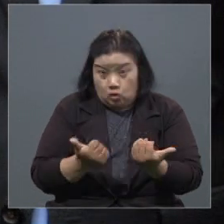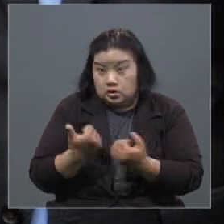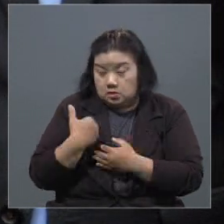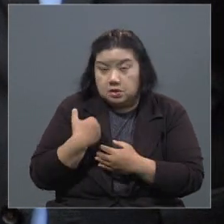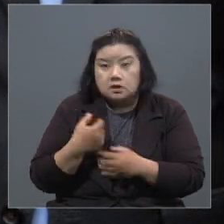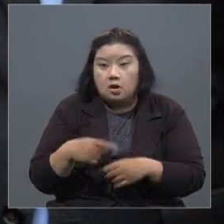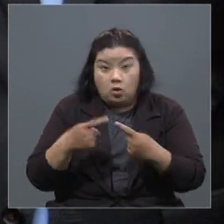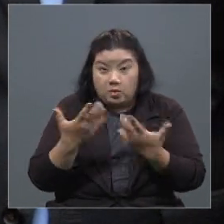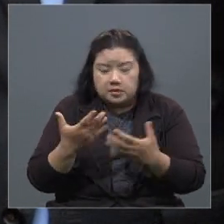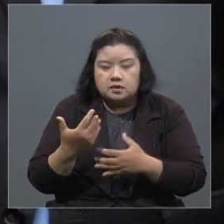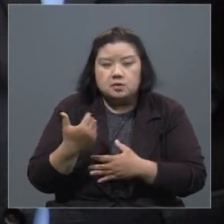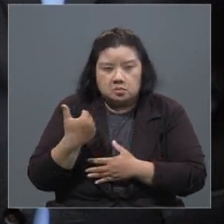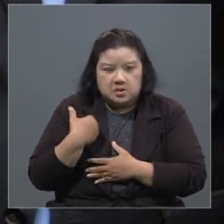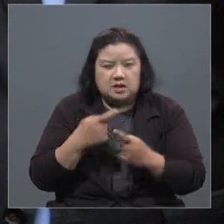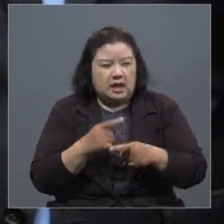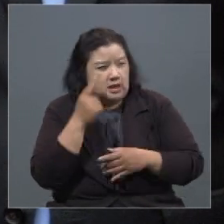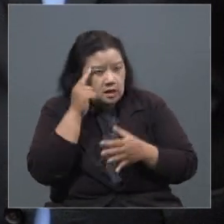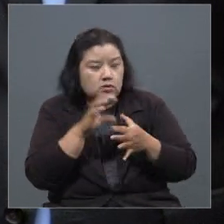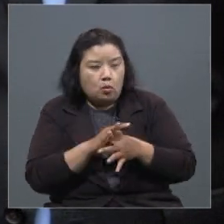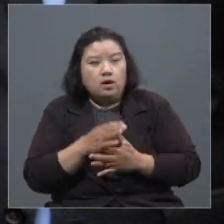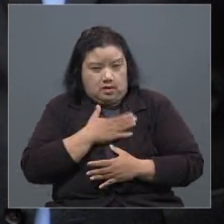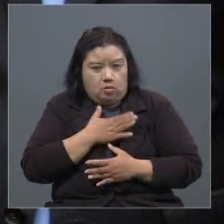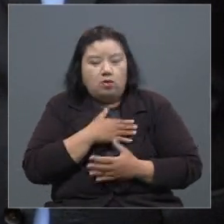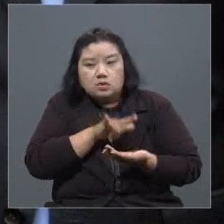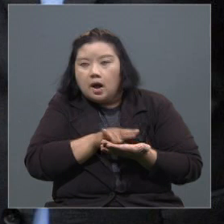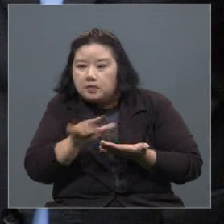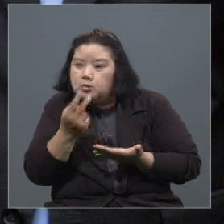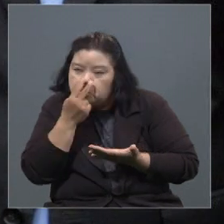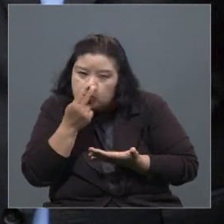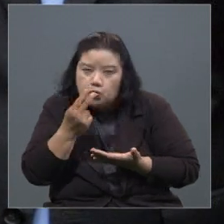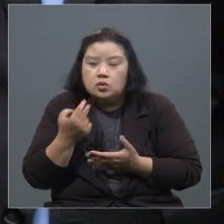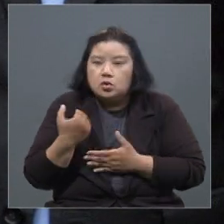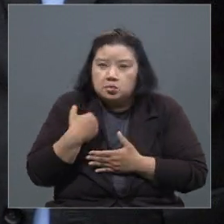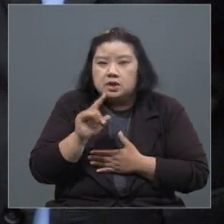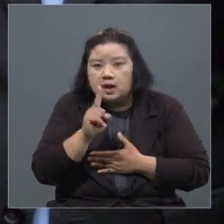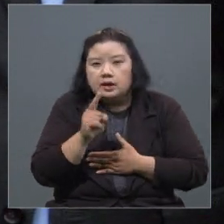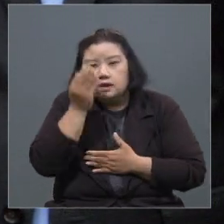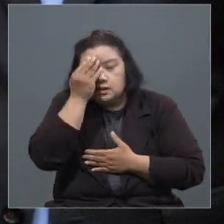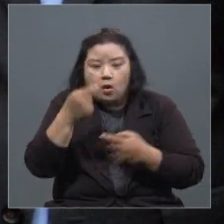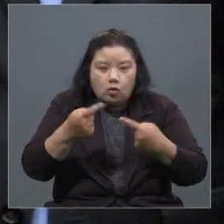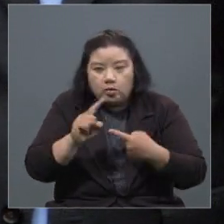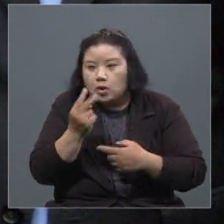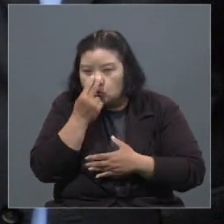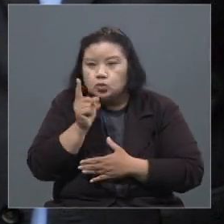คอยเขียวแต่เราไปดูของจริงดีกว่ายังไม่ส่งยังไงจะไปวันที่26เนี่ยครับ